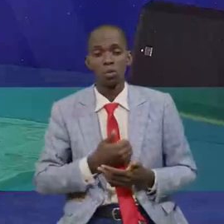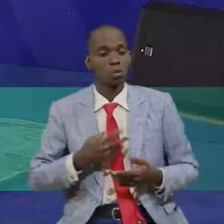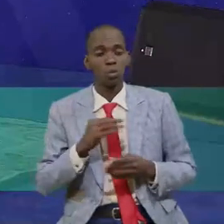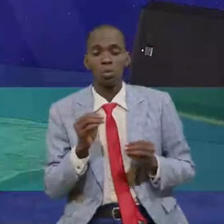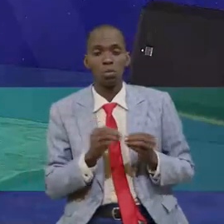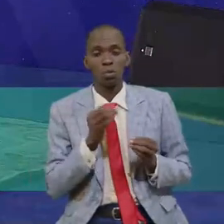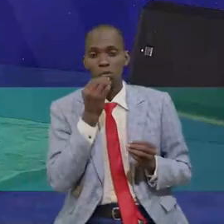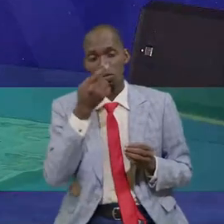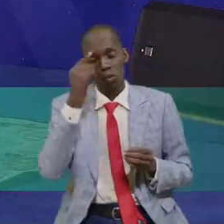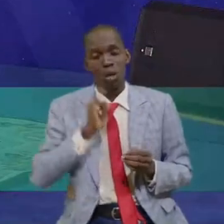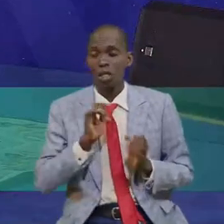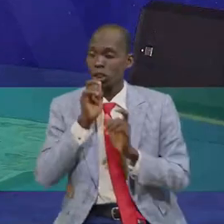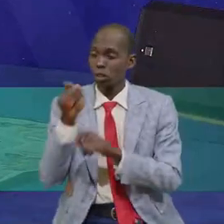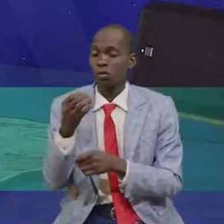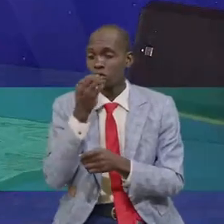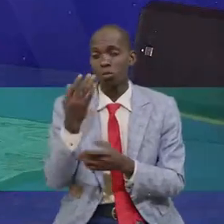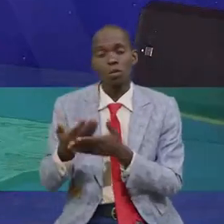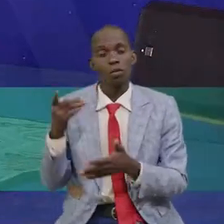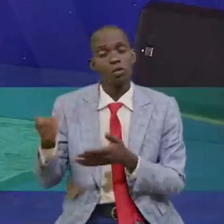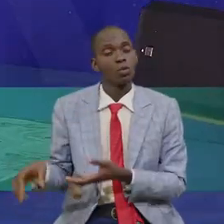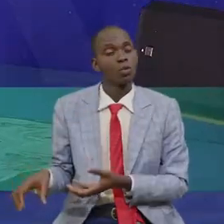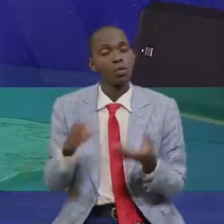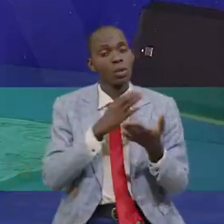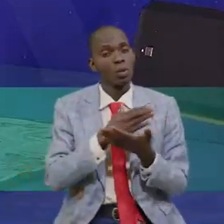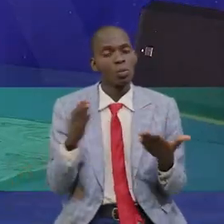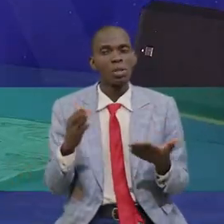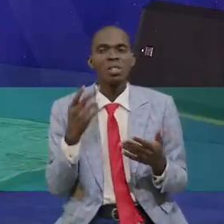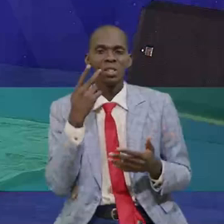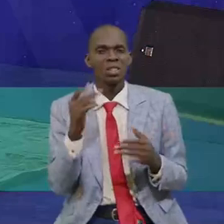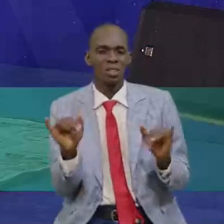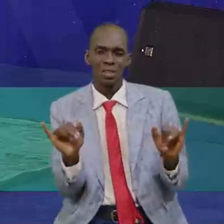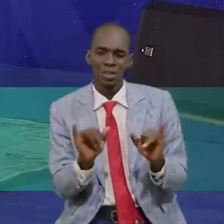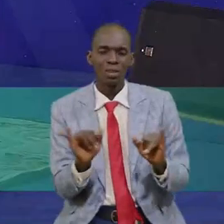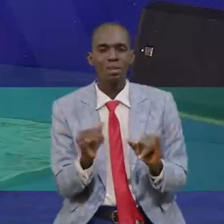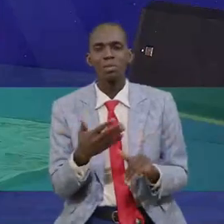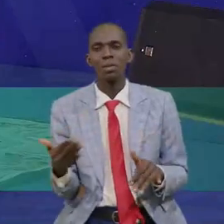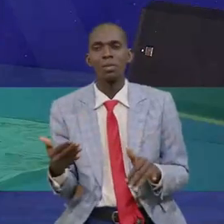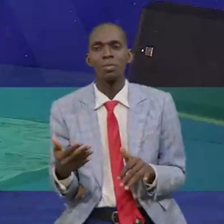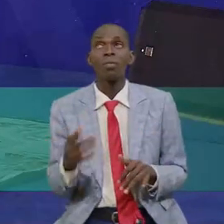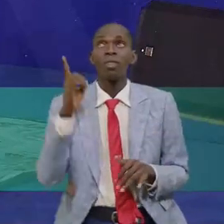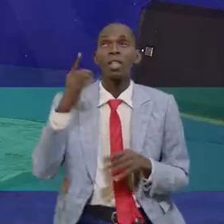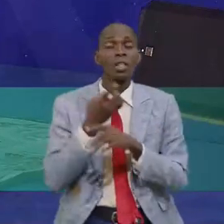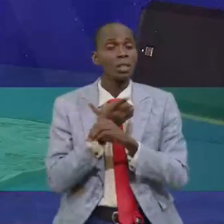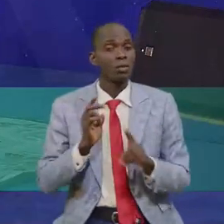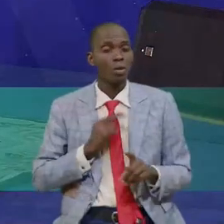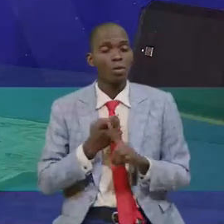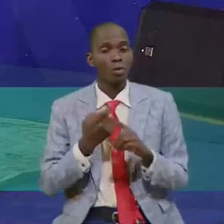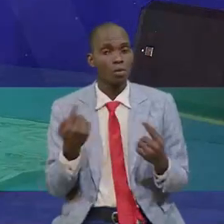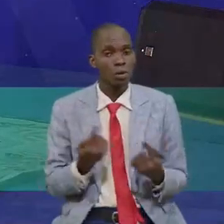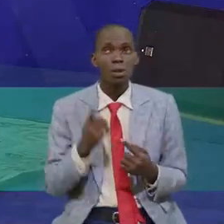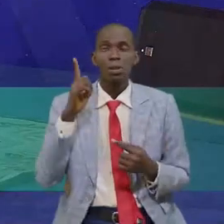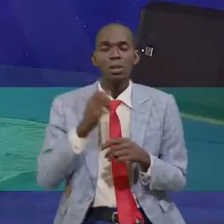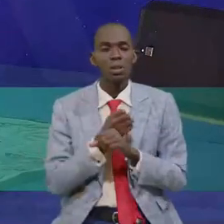jeté ça. Vous voyez, c'est la même chose. Il nous délivre du péché. Il nous sauve du